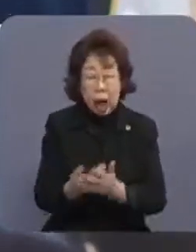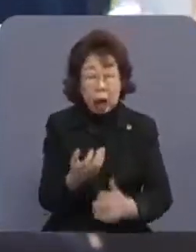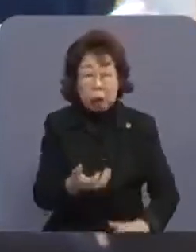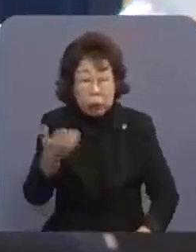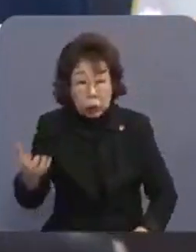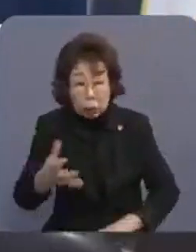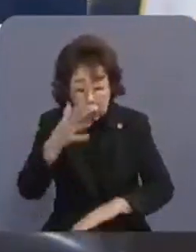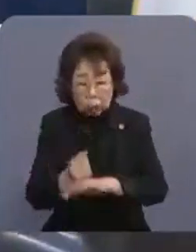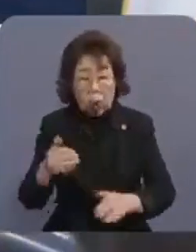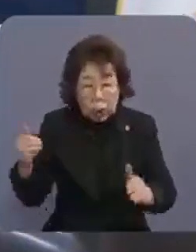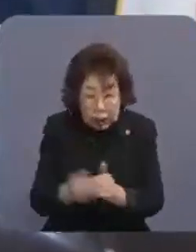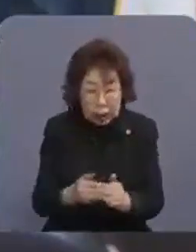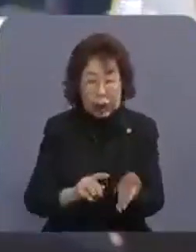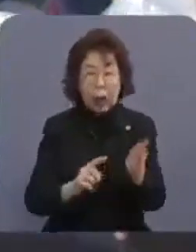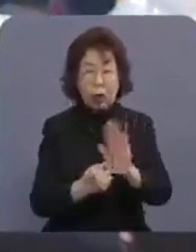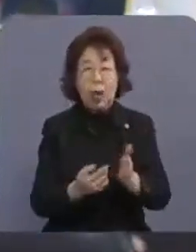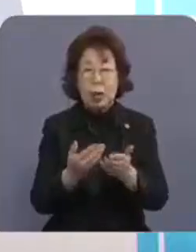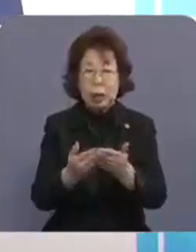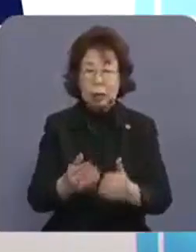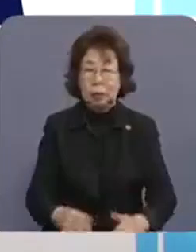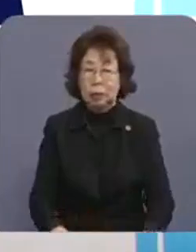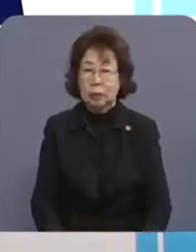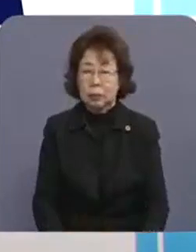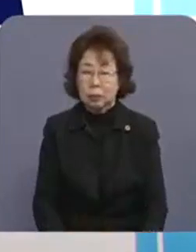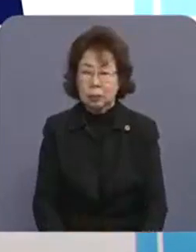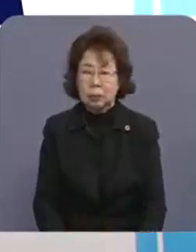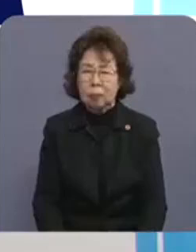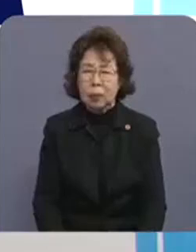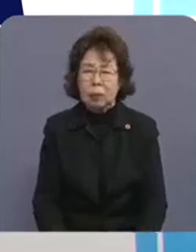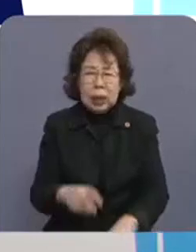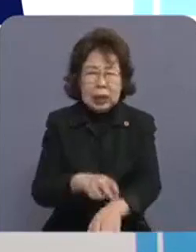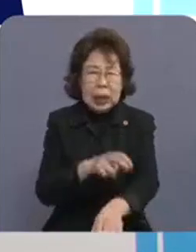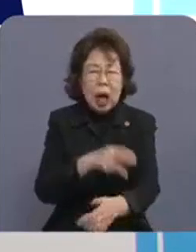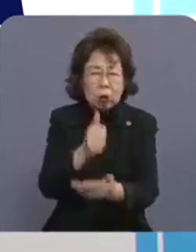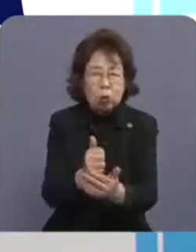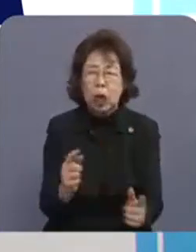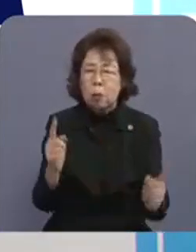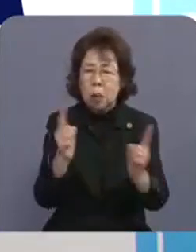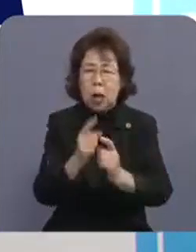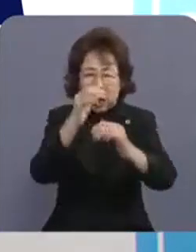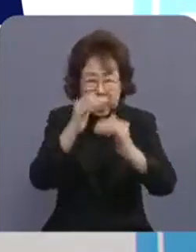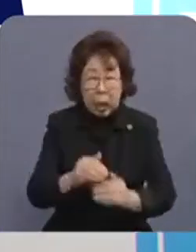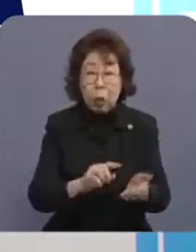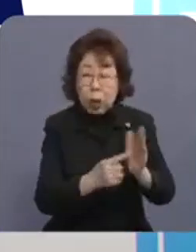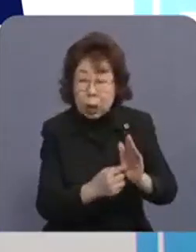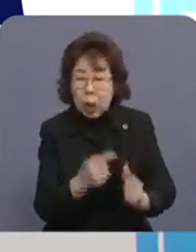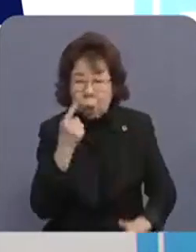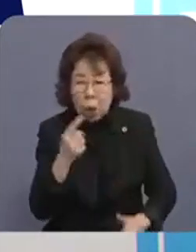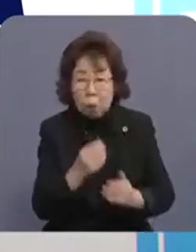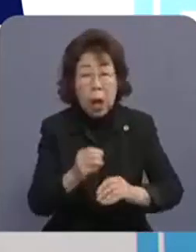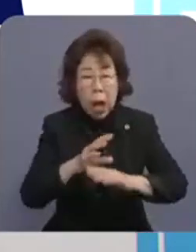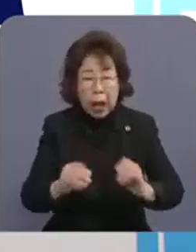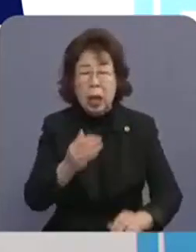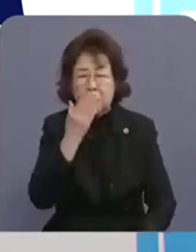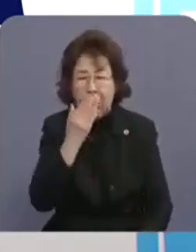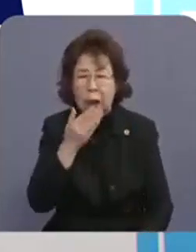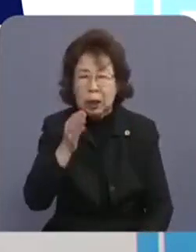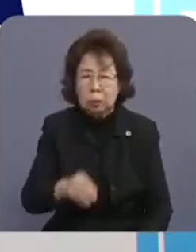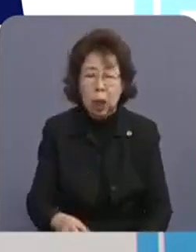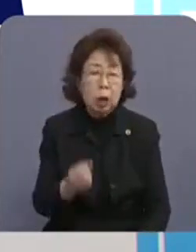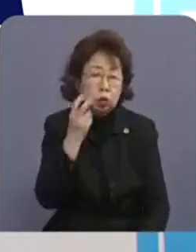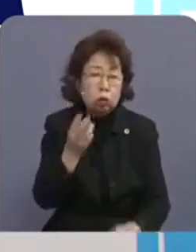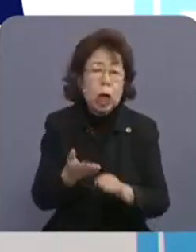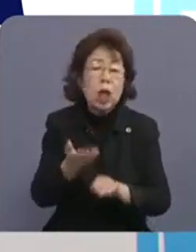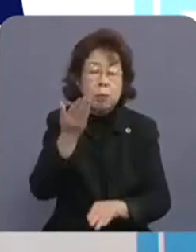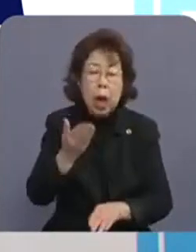매듭 짓겠다고 약속했습니다 기장 군사고 협의했던 내용들이 있어야 이게 문제가 해결이 되는데 두 달